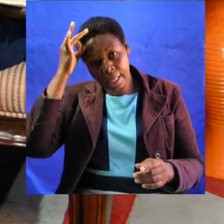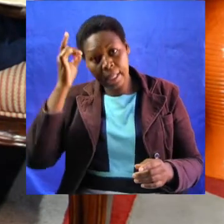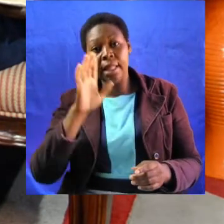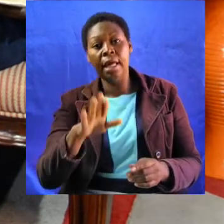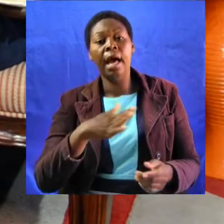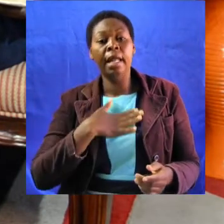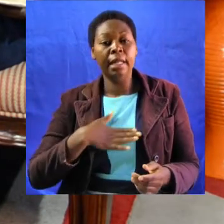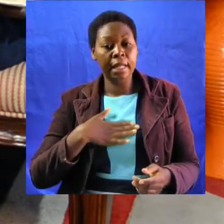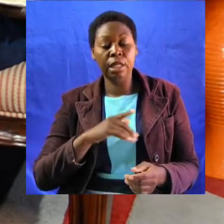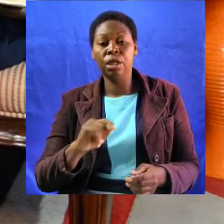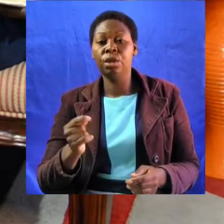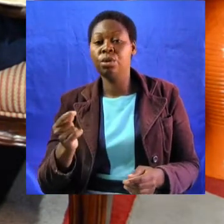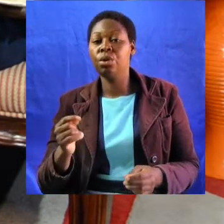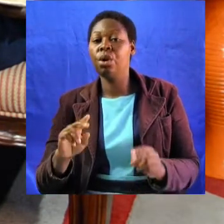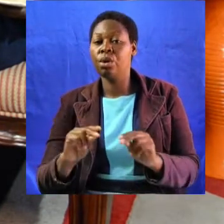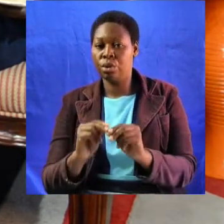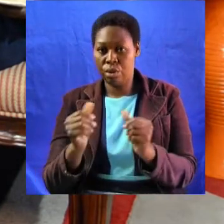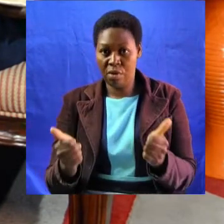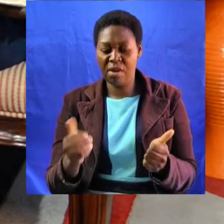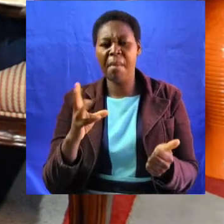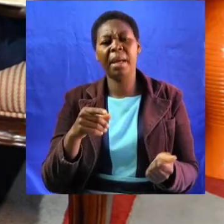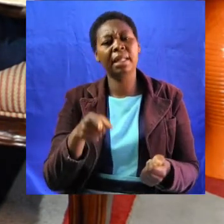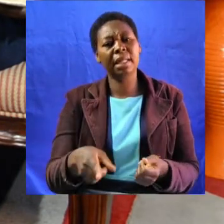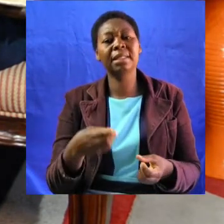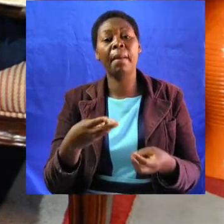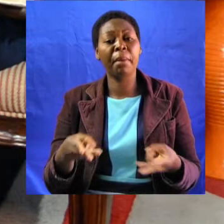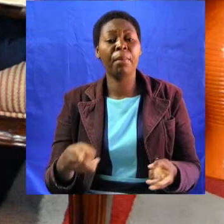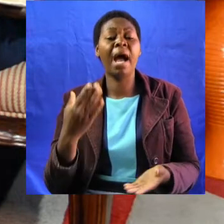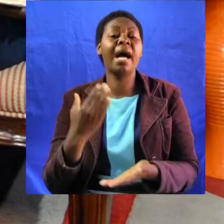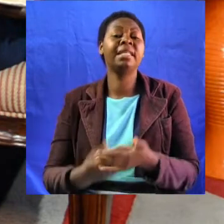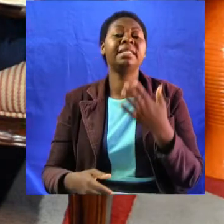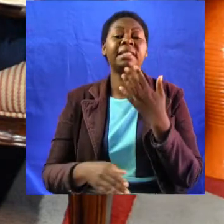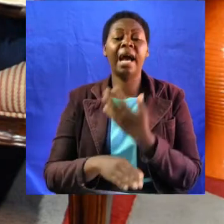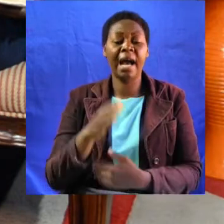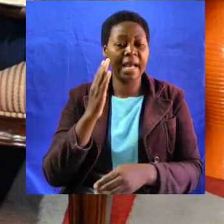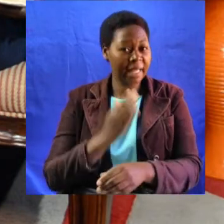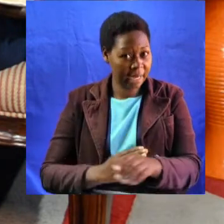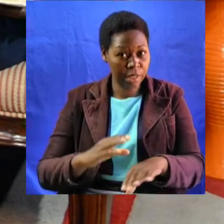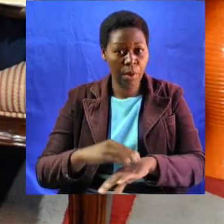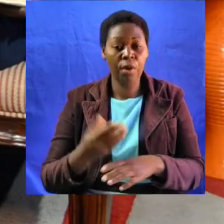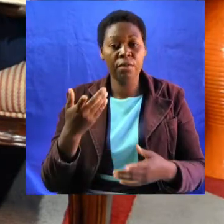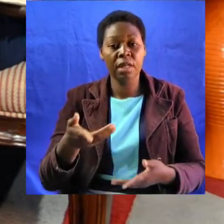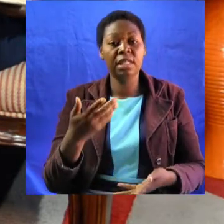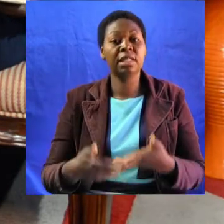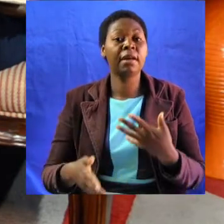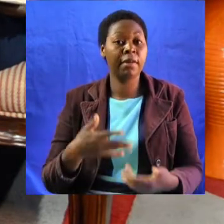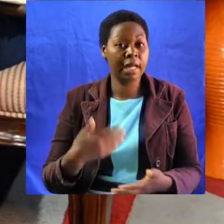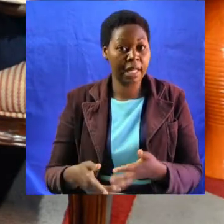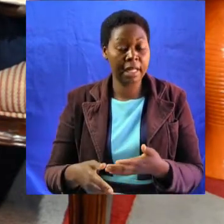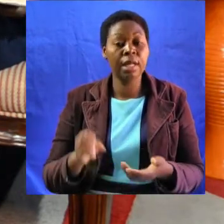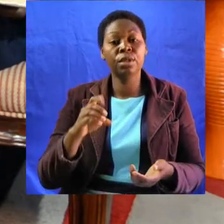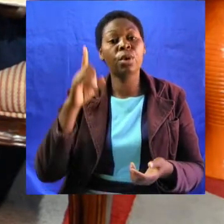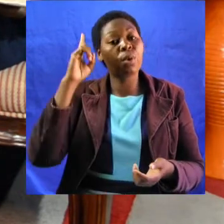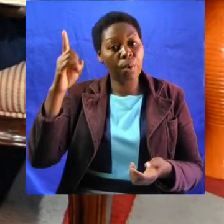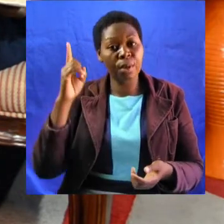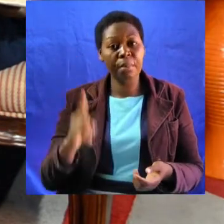basa rimiswe. Ava vanhu vanete ofti nekushungurudzwa. Saka Mwari aifana kuatenda nyaya dzese dziri tu. Kugadzirisa kwamambo